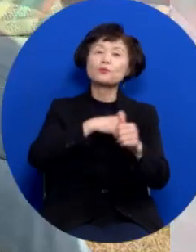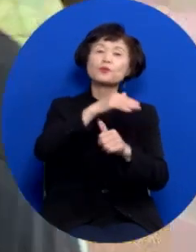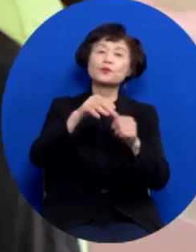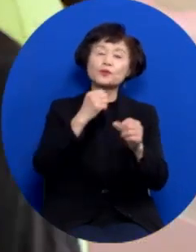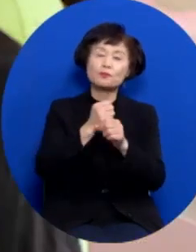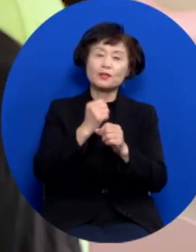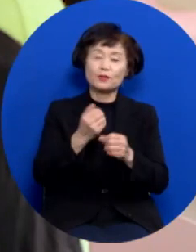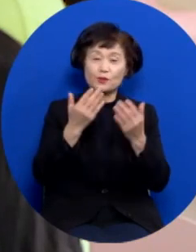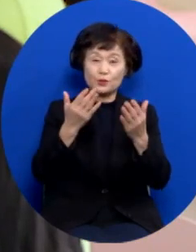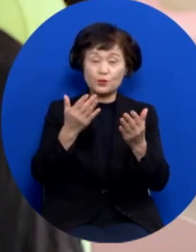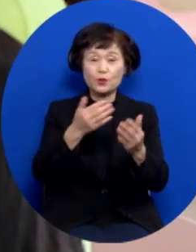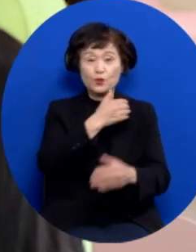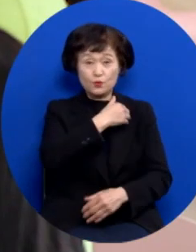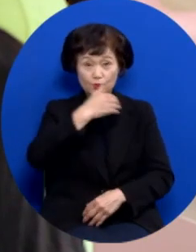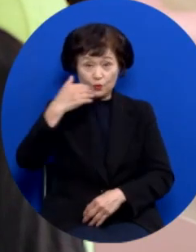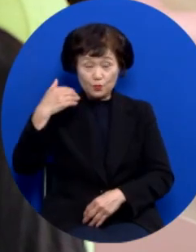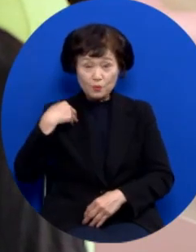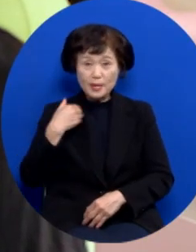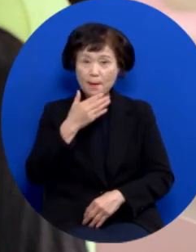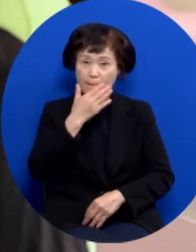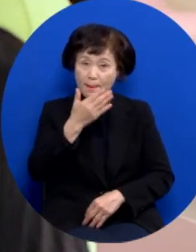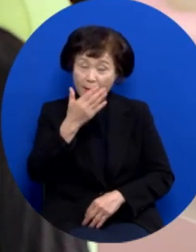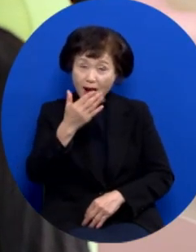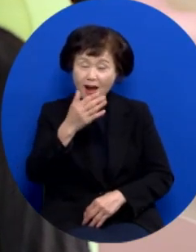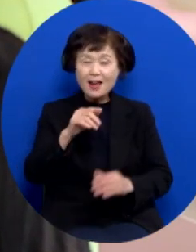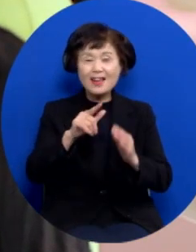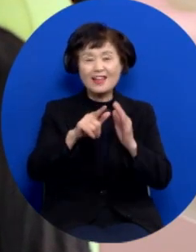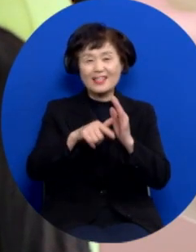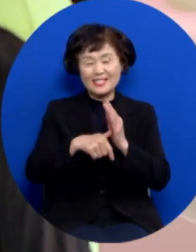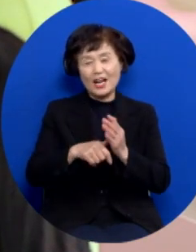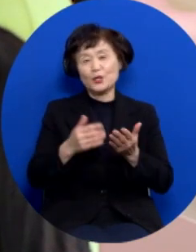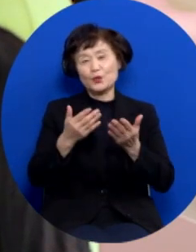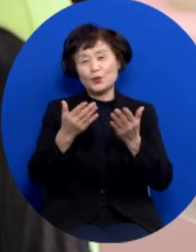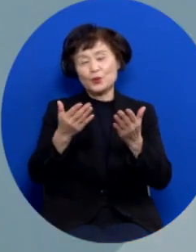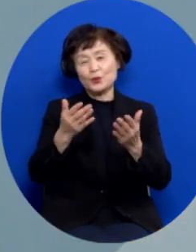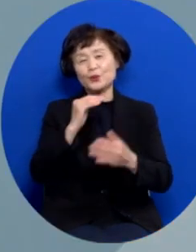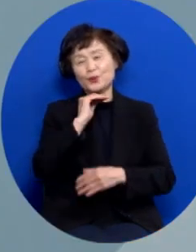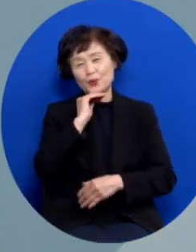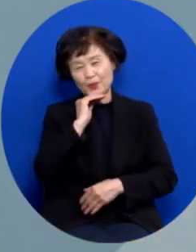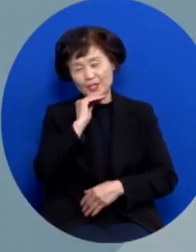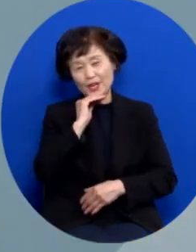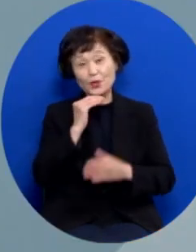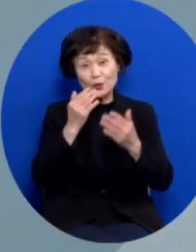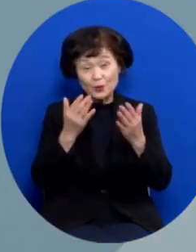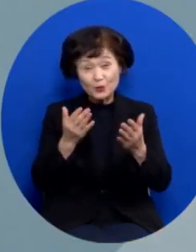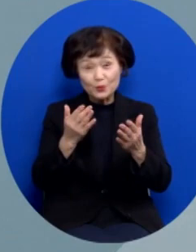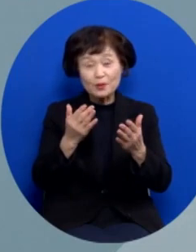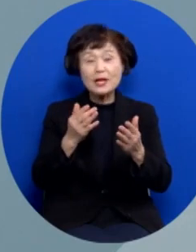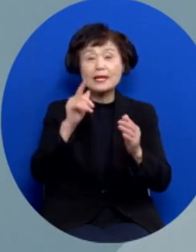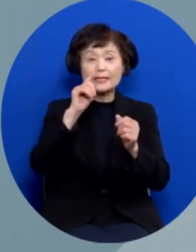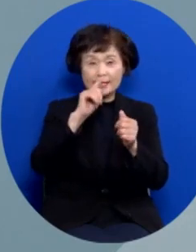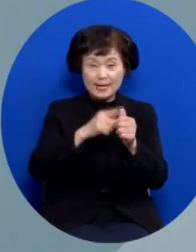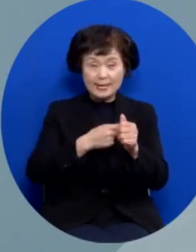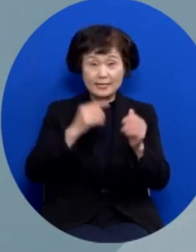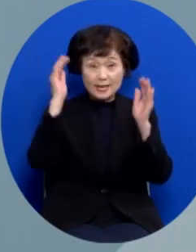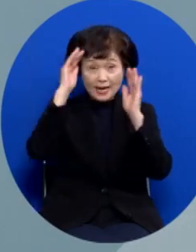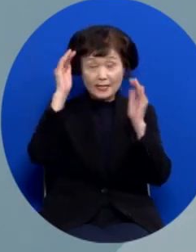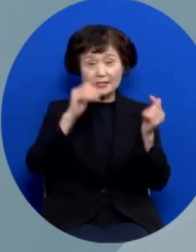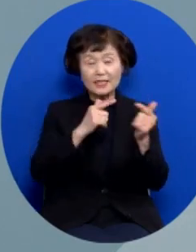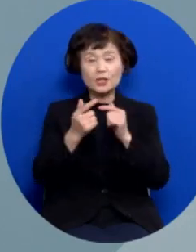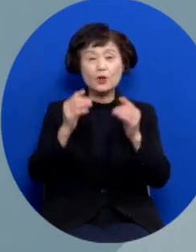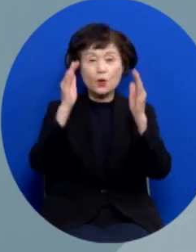또 학생들이 충분히 해 나갈 수 있는 시간들을 주고 기다려주면서 학생들은 점점 공부에 대한 흥미를